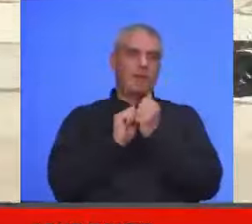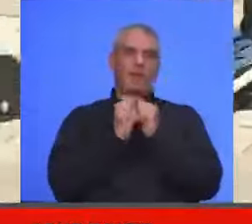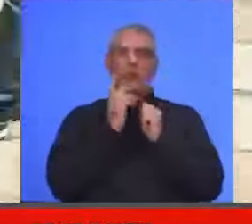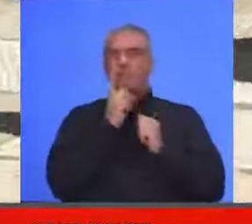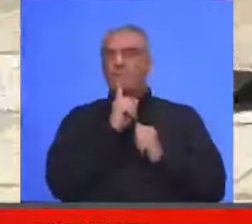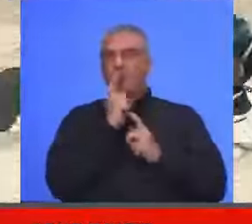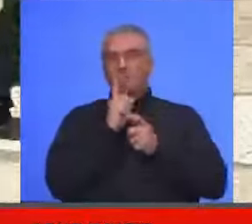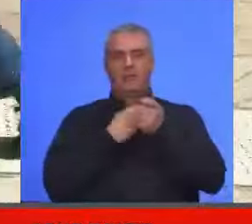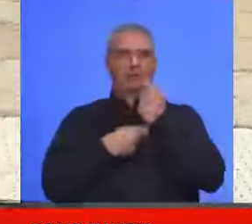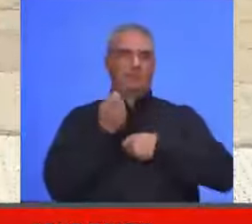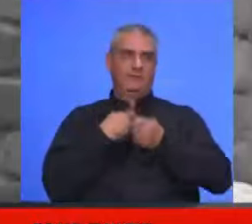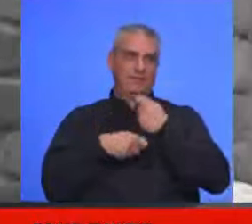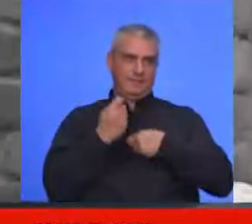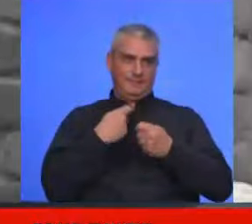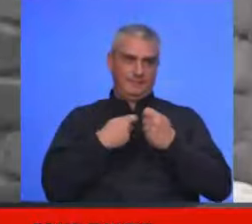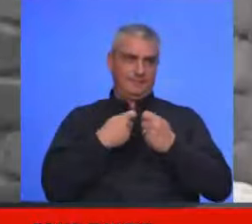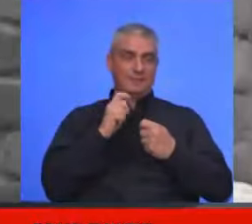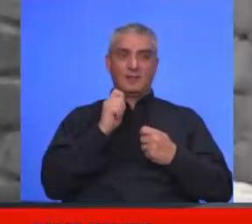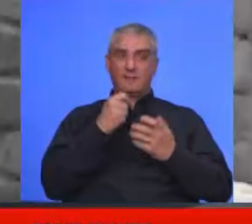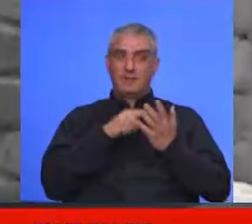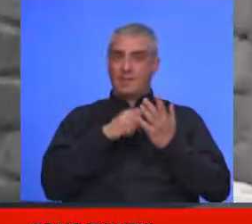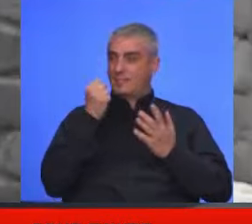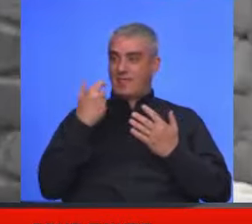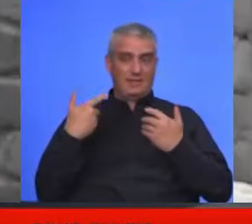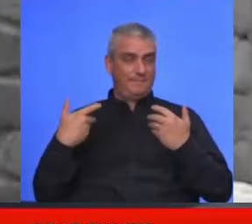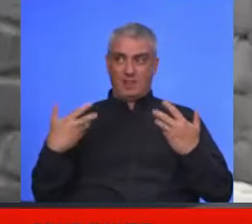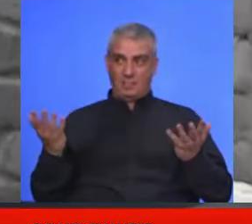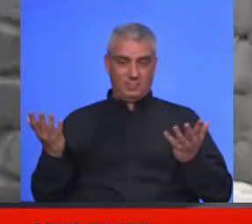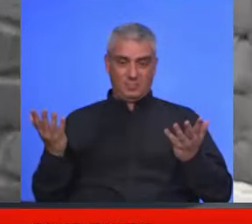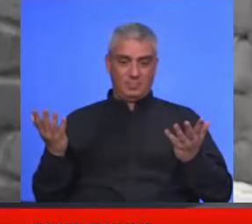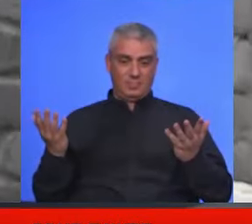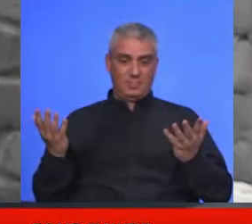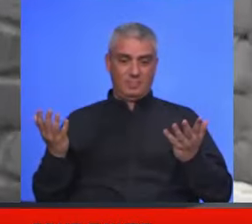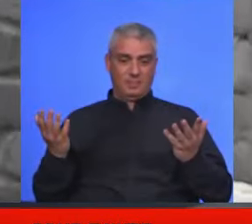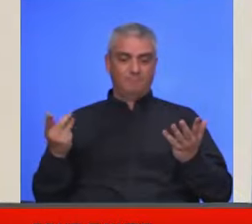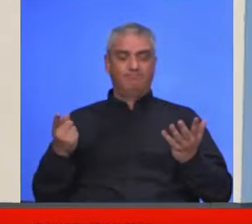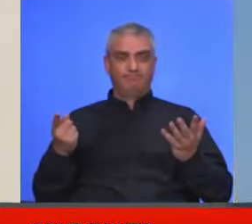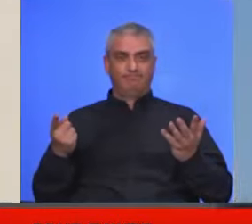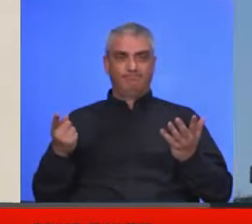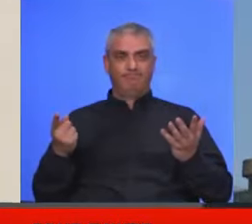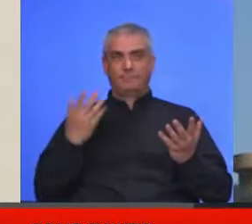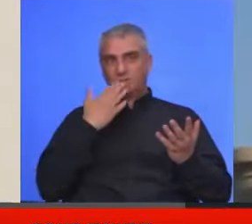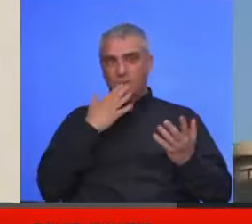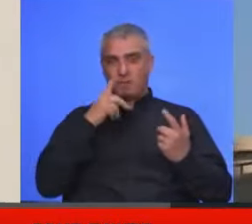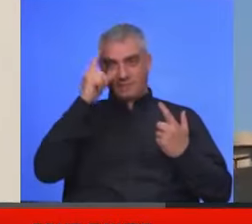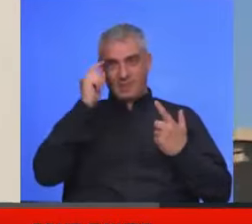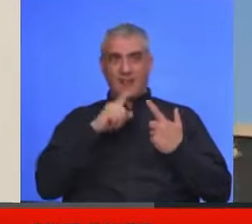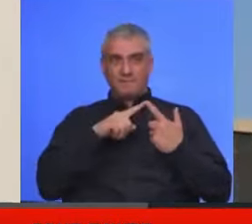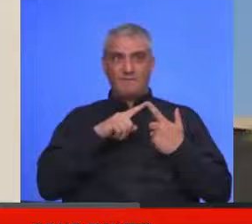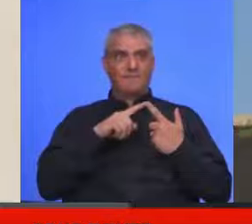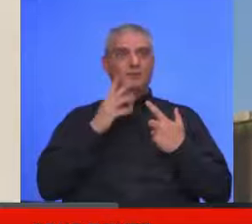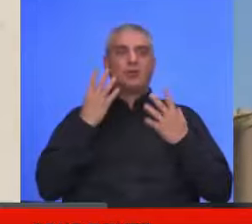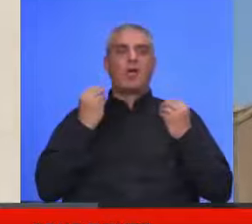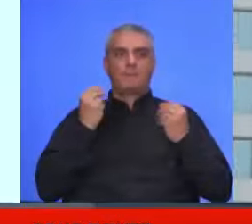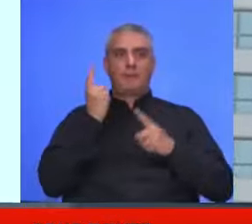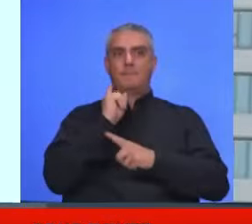או מעט מאוד אנשי עסקים. דווקא בגלל שלא מגיעים תיירים מחול, אז ירושלים ותל אביב, יש הרבה